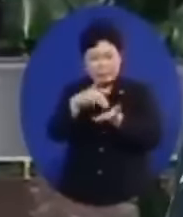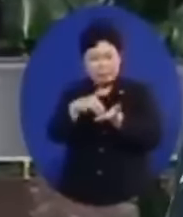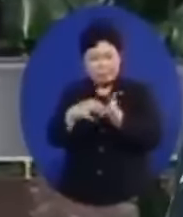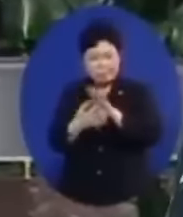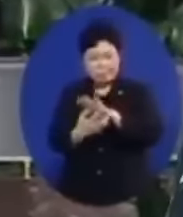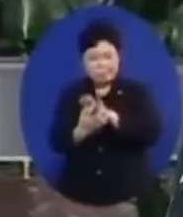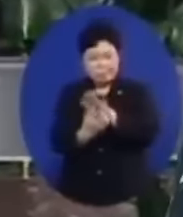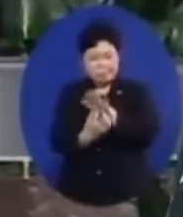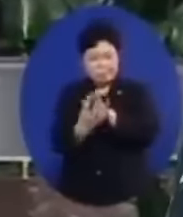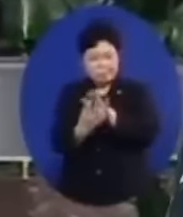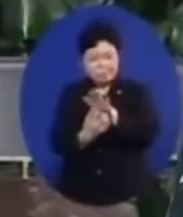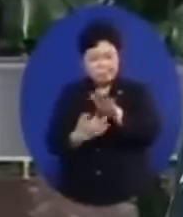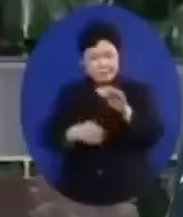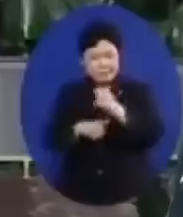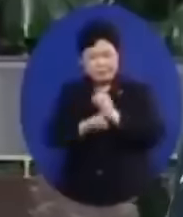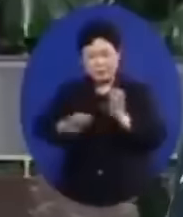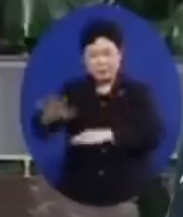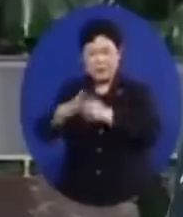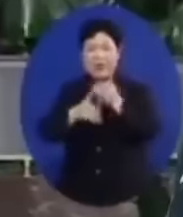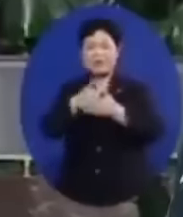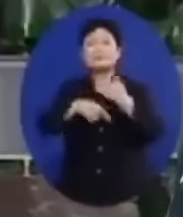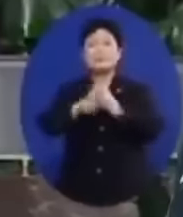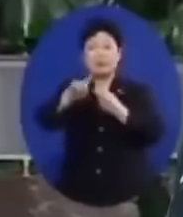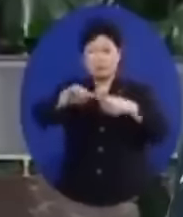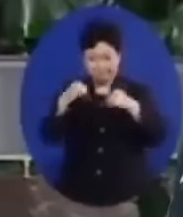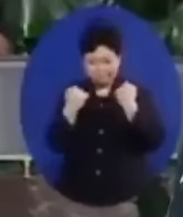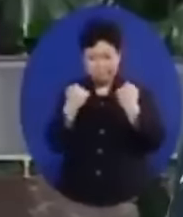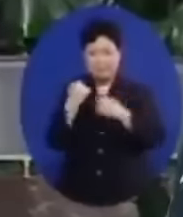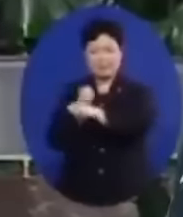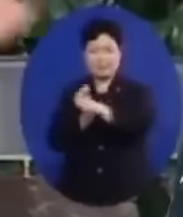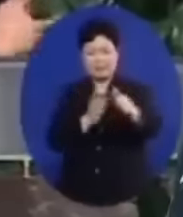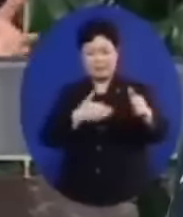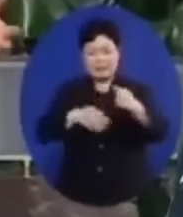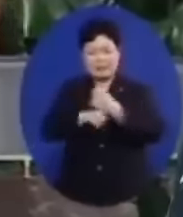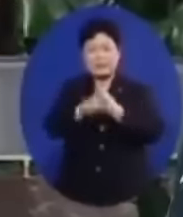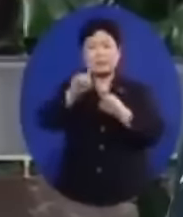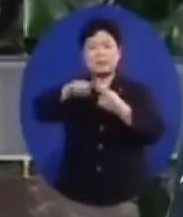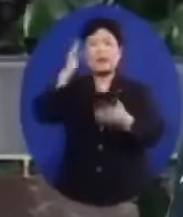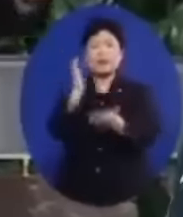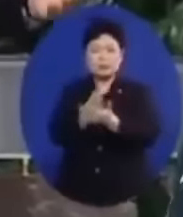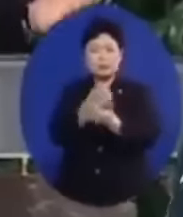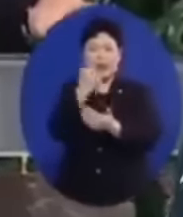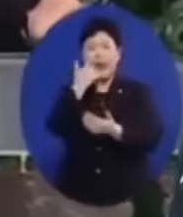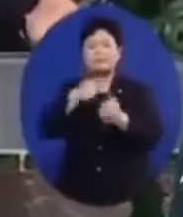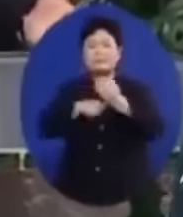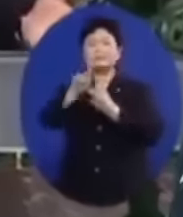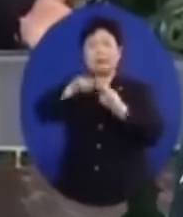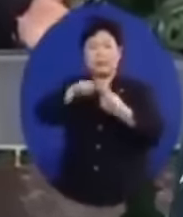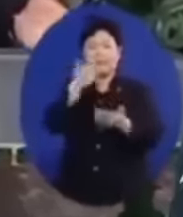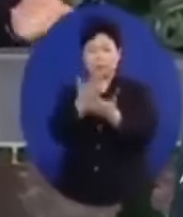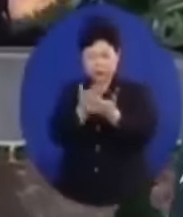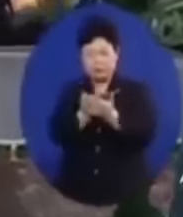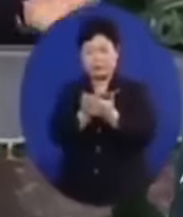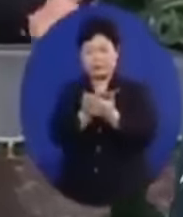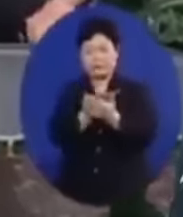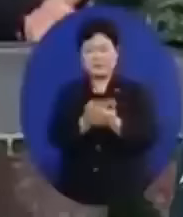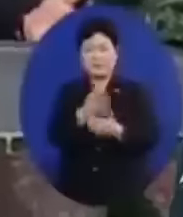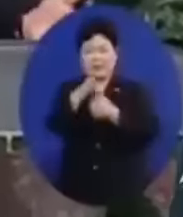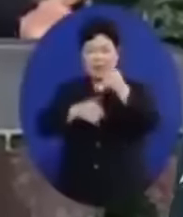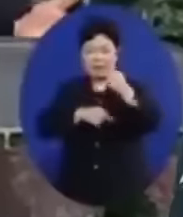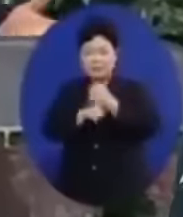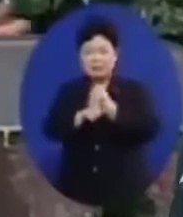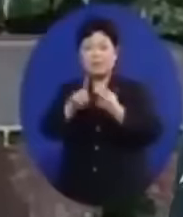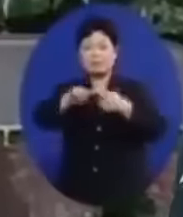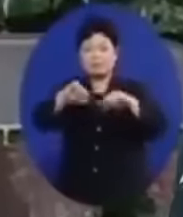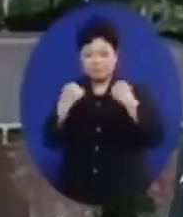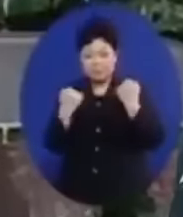돼. 내 뜻을 버리고 하나님 뜻을 받아들여야 되는 것입니다. 내 뜻대로 마옵시고 아버지 뜻대로 하시옵소서. 하나님 뜻을